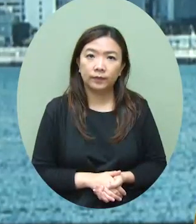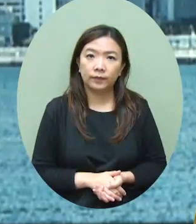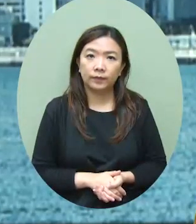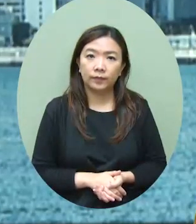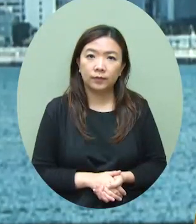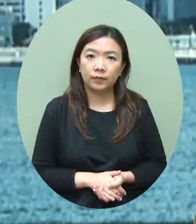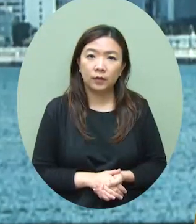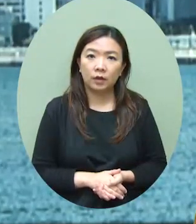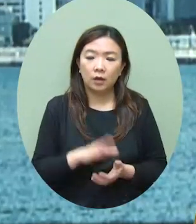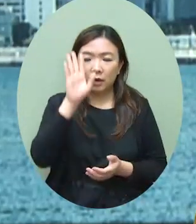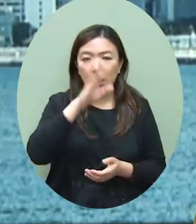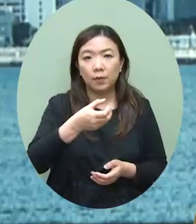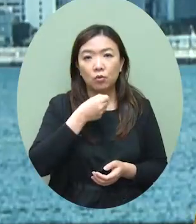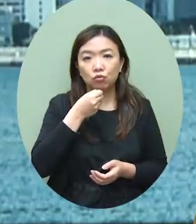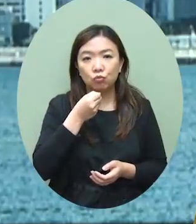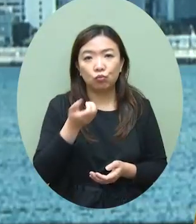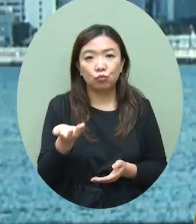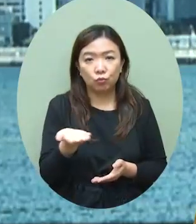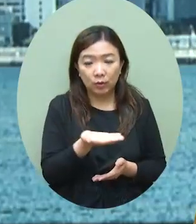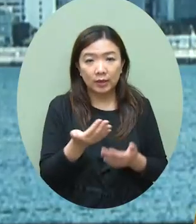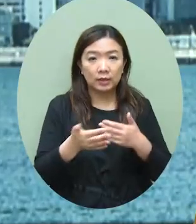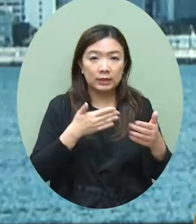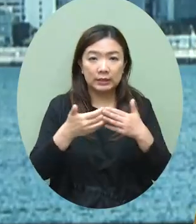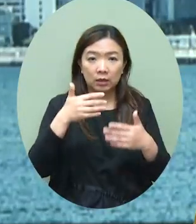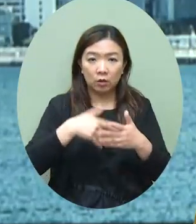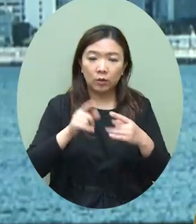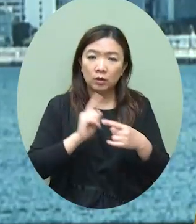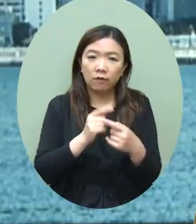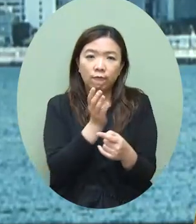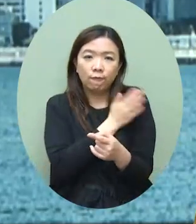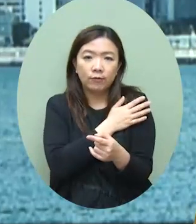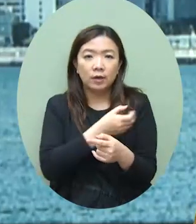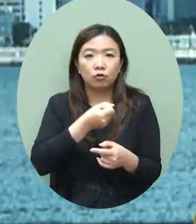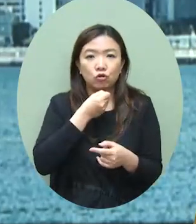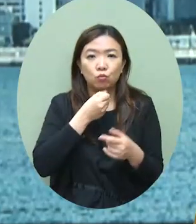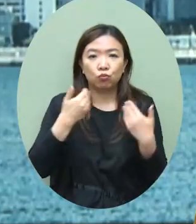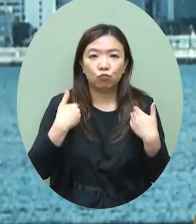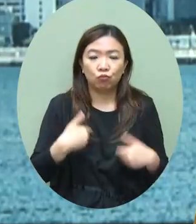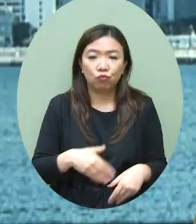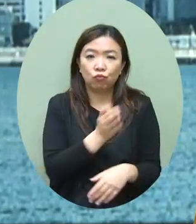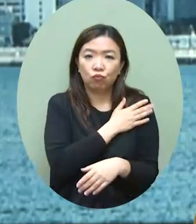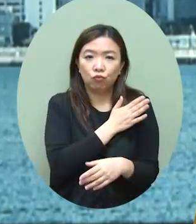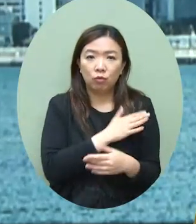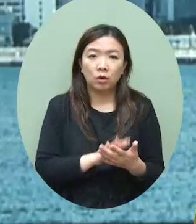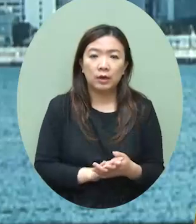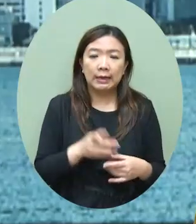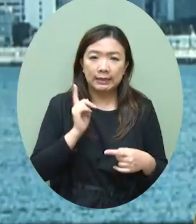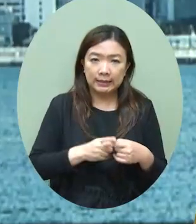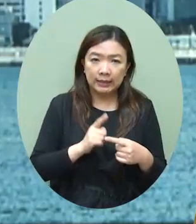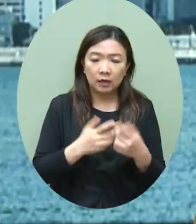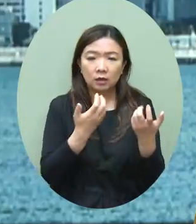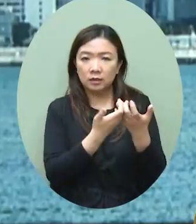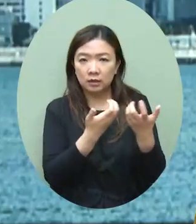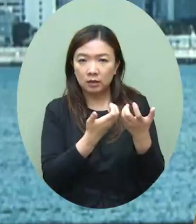希望傳媒喺呢件事上咧都能夠更加肩負傳媒嘅角色。就係以客觀嘅事實同埋數